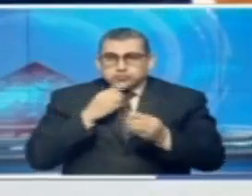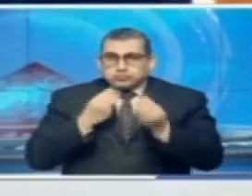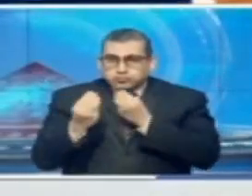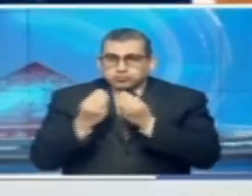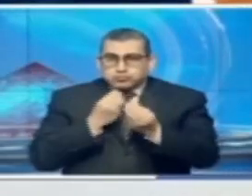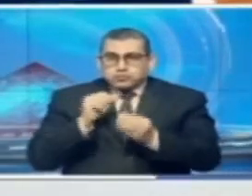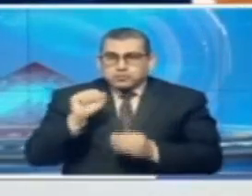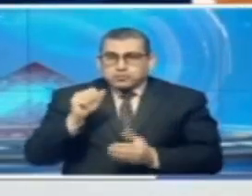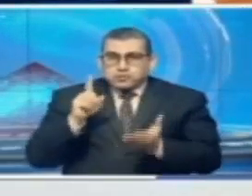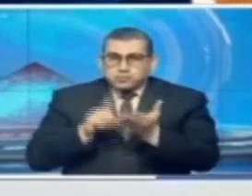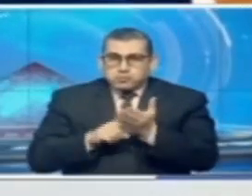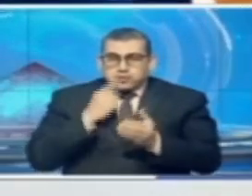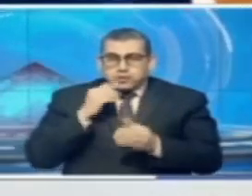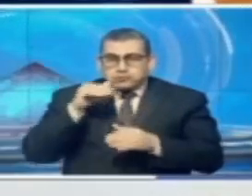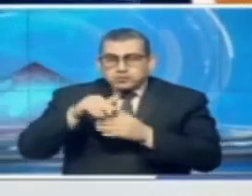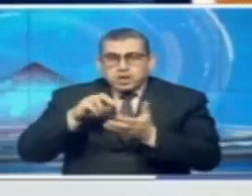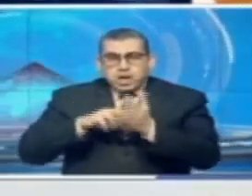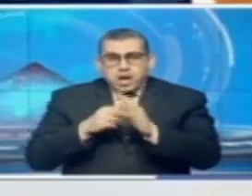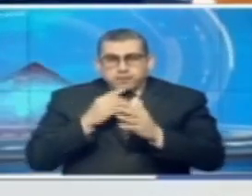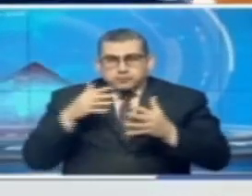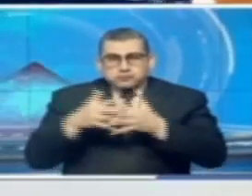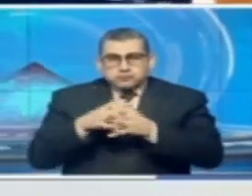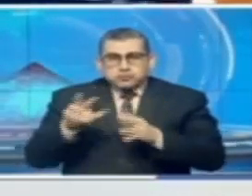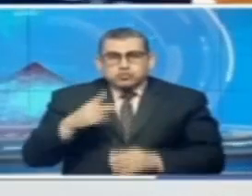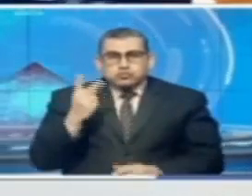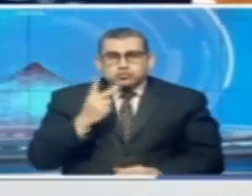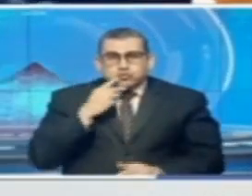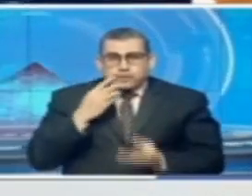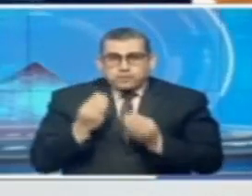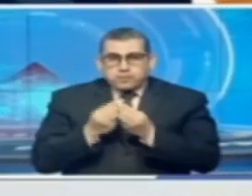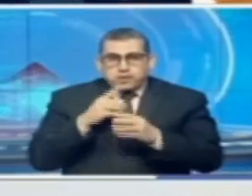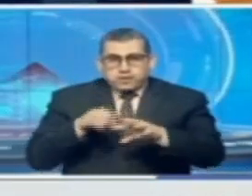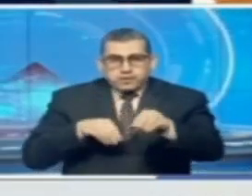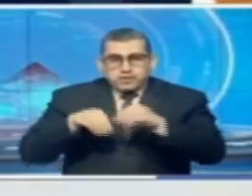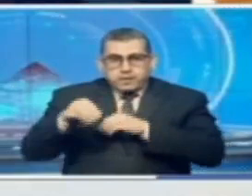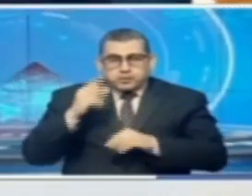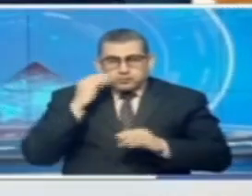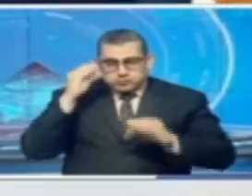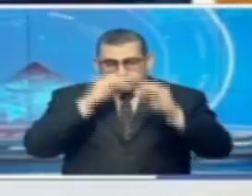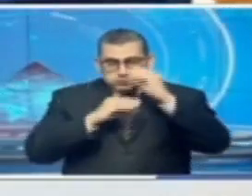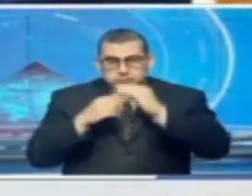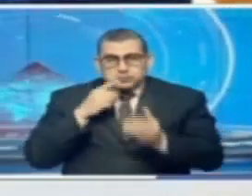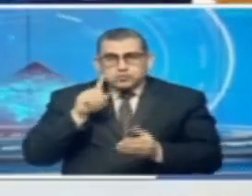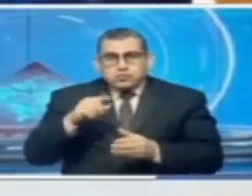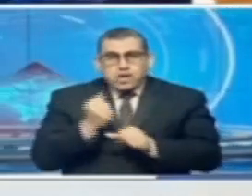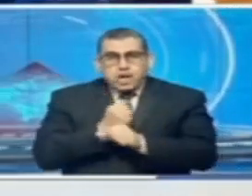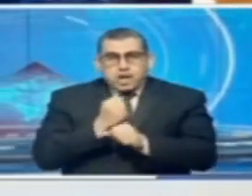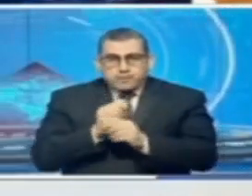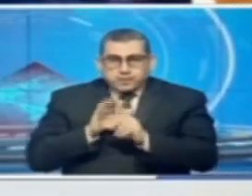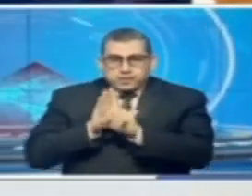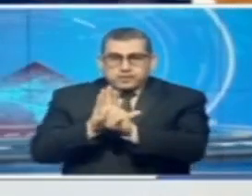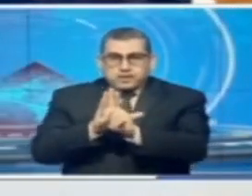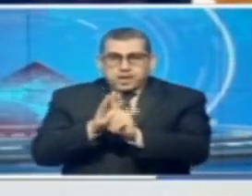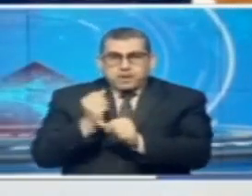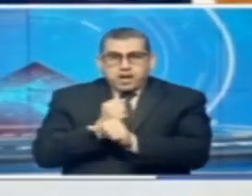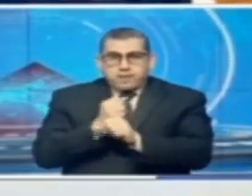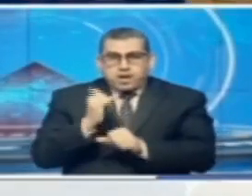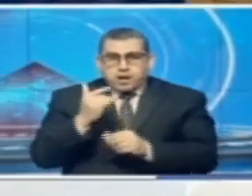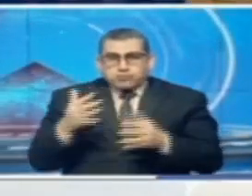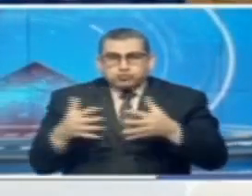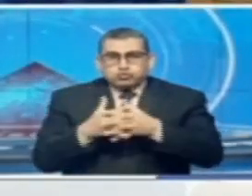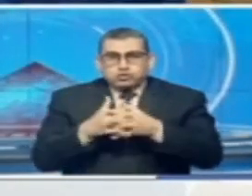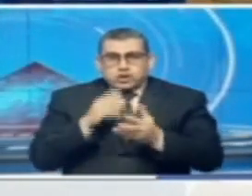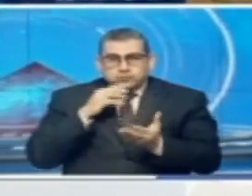المشاورات التأكيد على عمق العلاقات الثنائية بين البلدين وتبادل الرؤى حول سبل دعم آليات العمل العربي